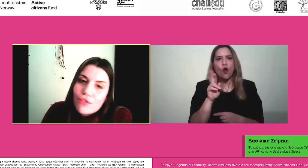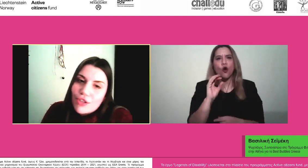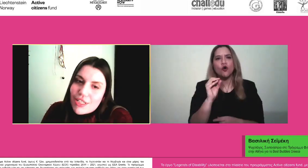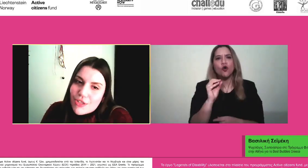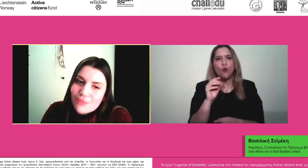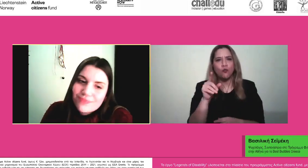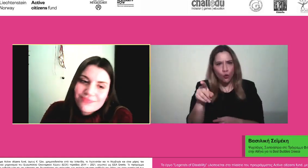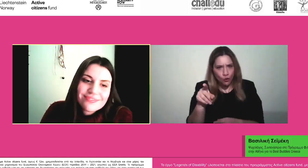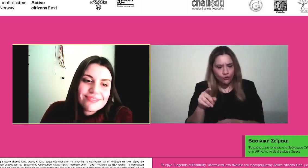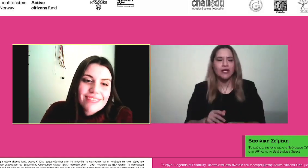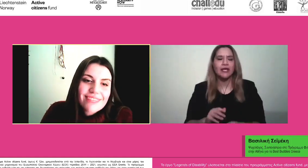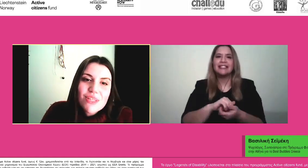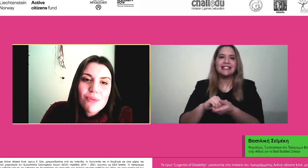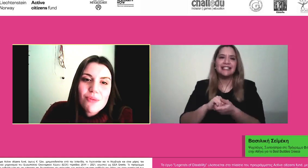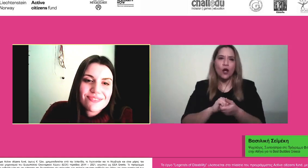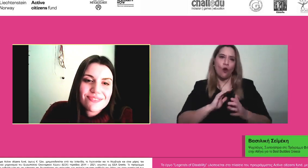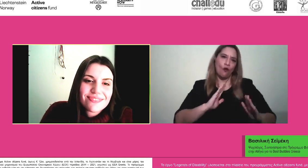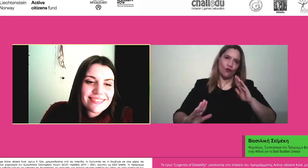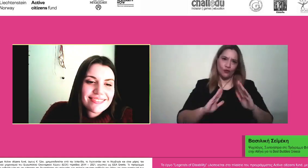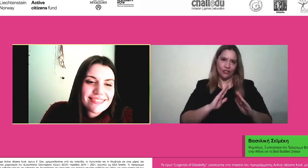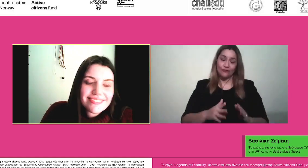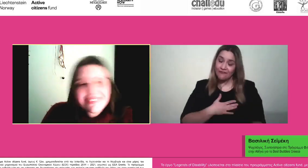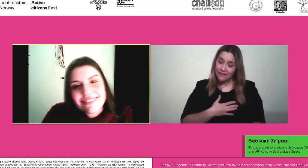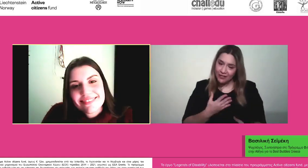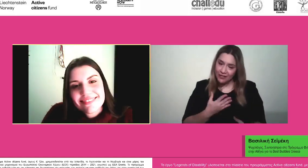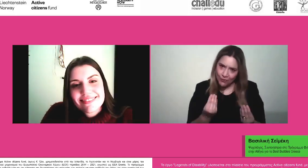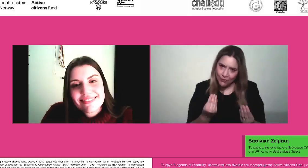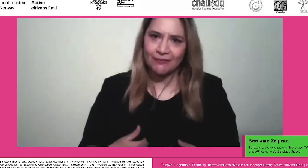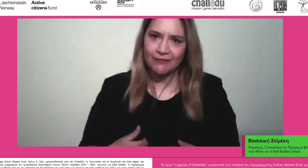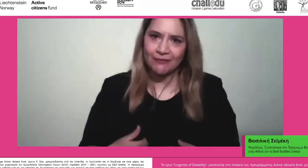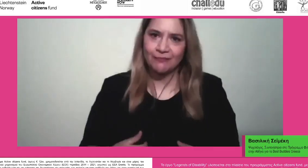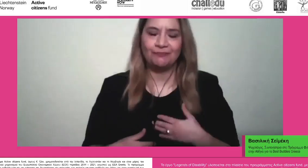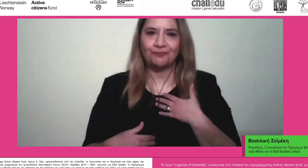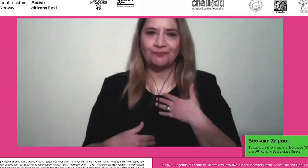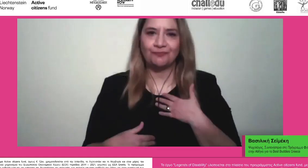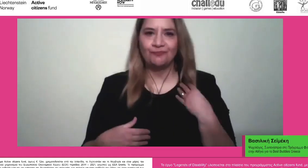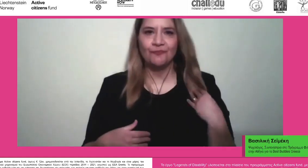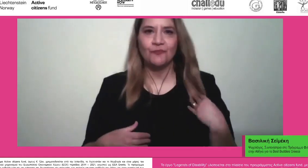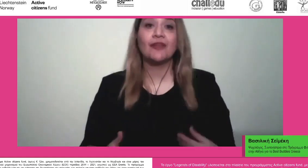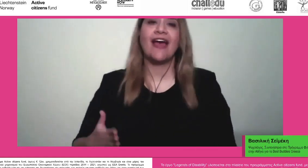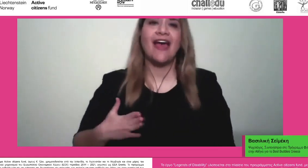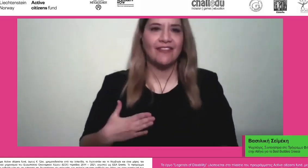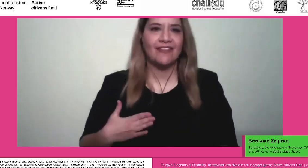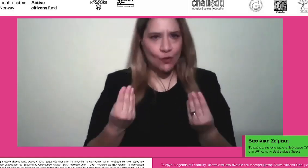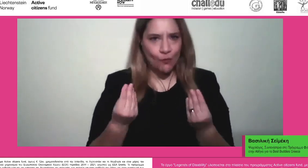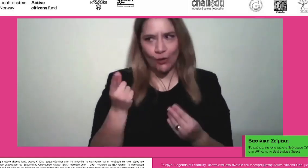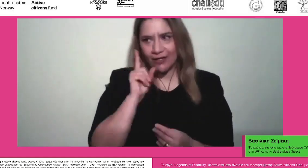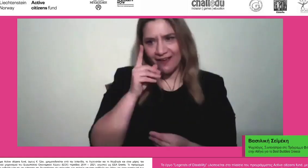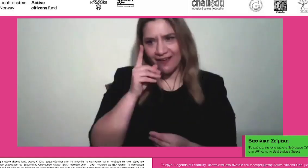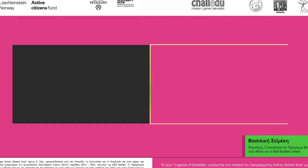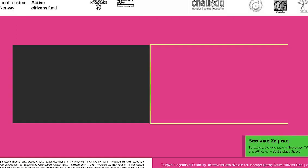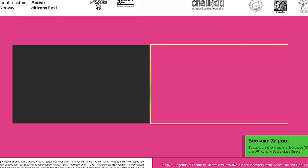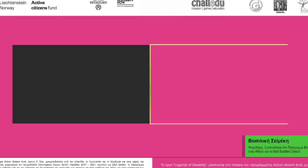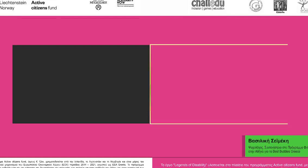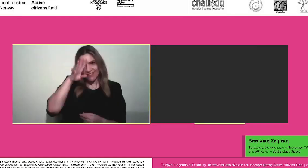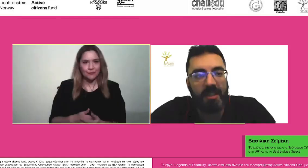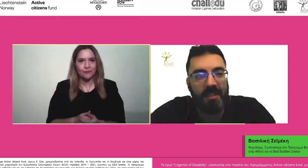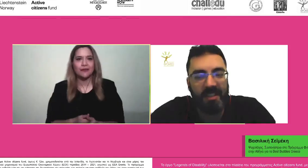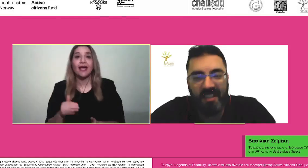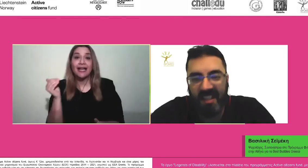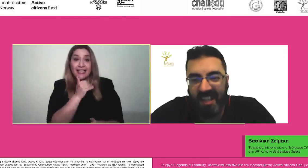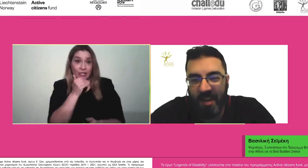Σύλλογο Φροντίζω. Ευχαριστώ πολύ. Καλησπέρα και από μένα. Σε ευχαριστώ, Βασιλική. Θα προσπαθήσω να είμαι γρήγορος,